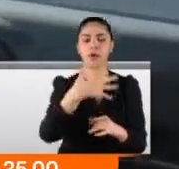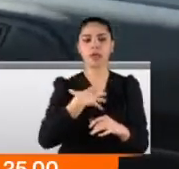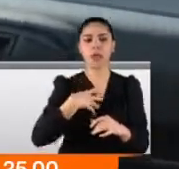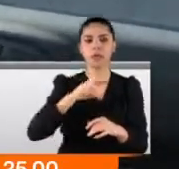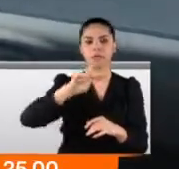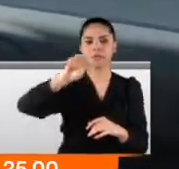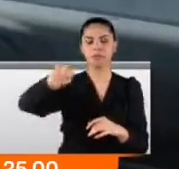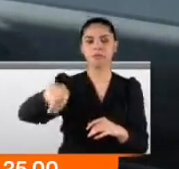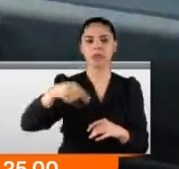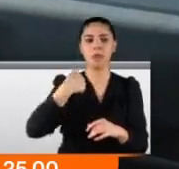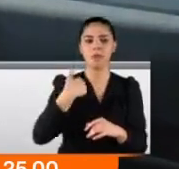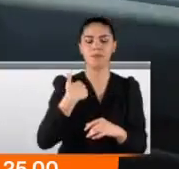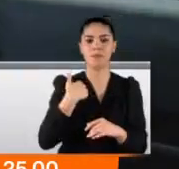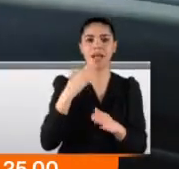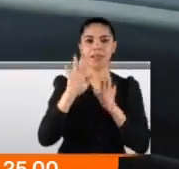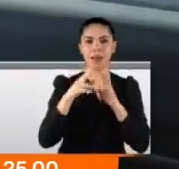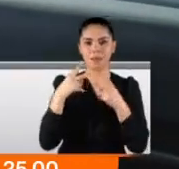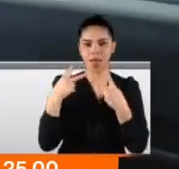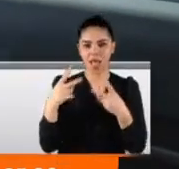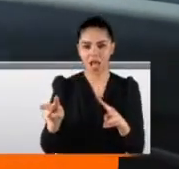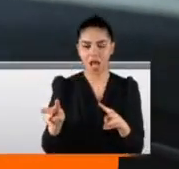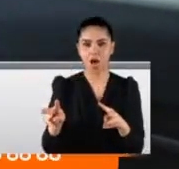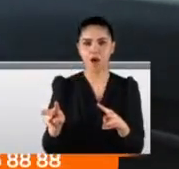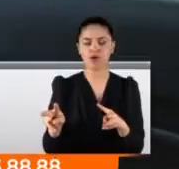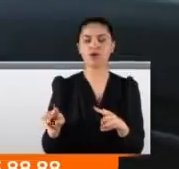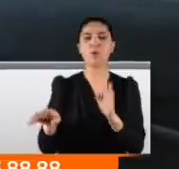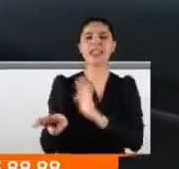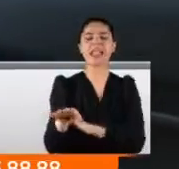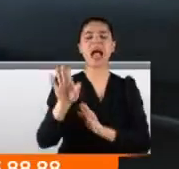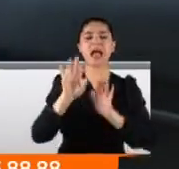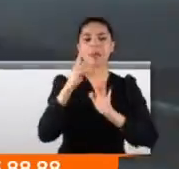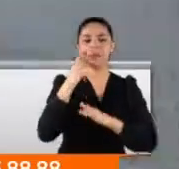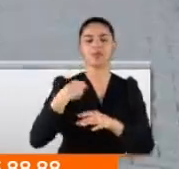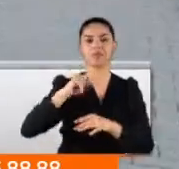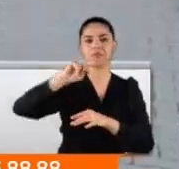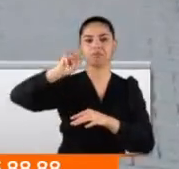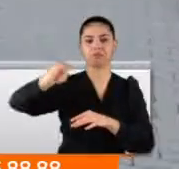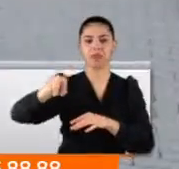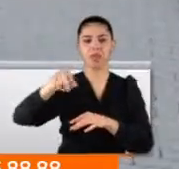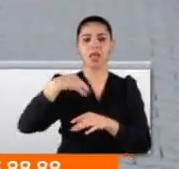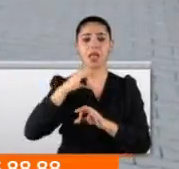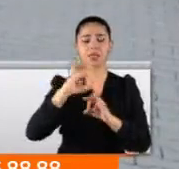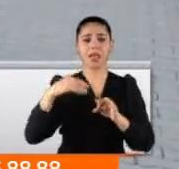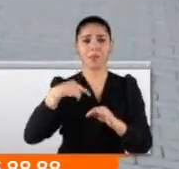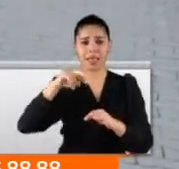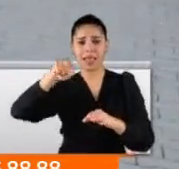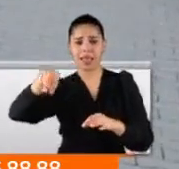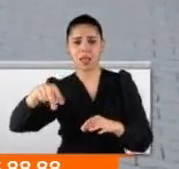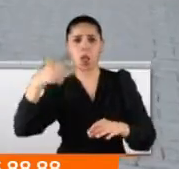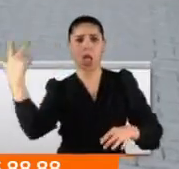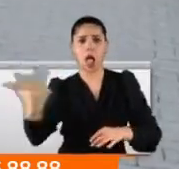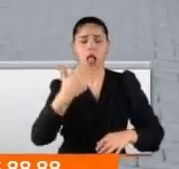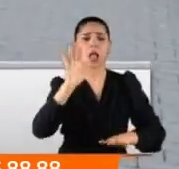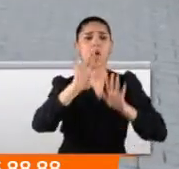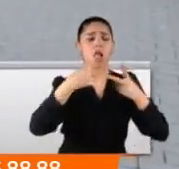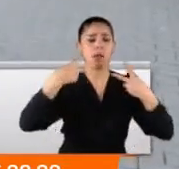attı. Ben de sağ kapıyı, şoför mahallinin yanındaki kapıyı açtım. Sağ ayağımı dışarı attım. Tam sol ayağımı atıyordum. Tam gaz, kapılar